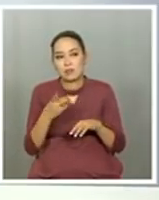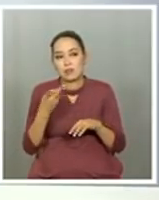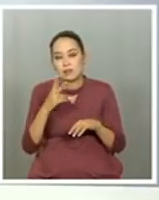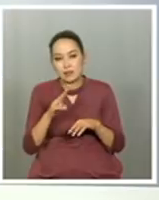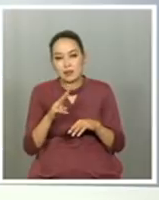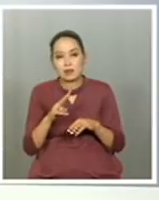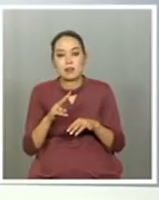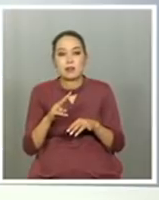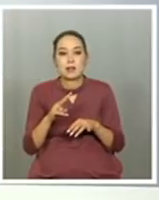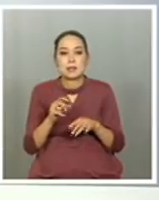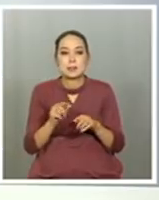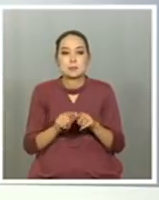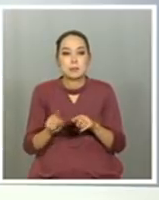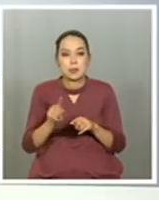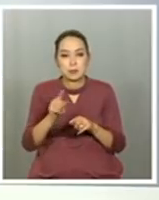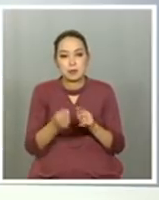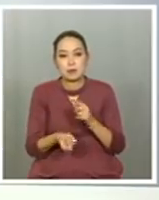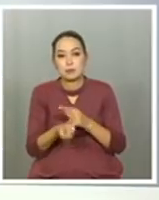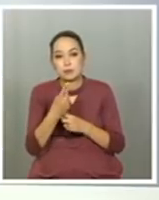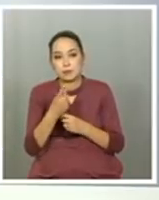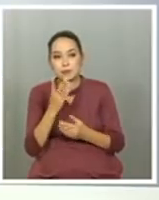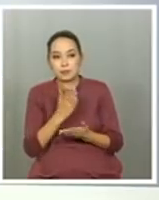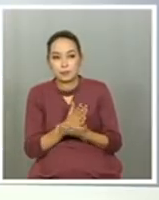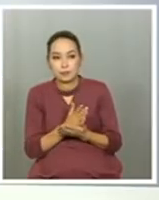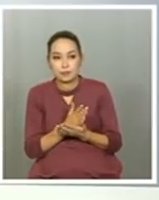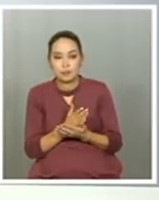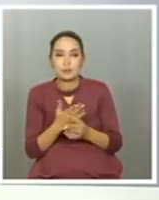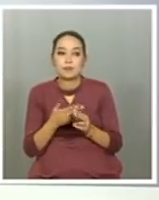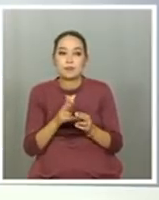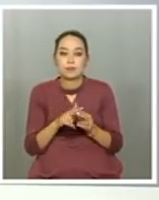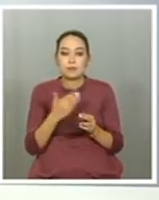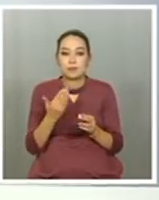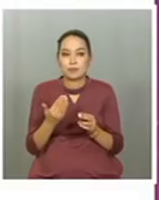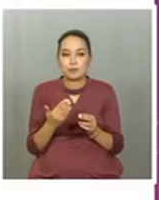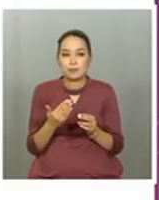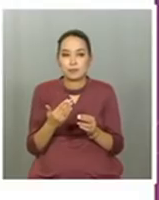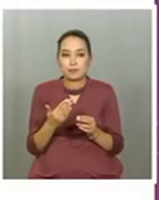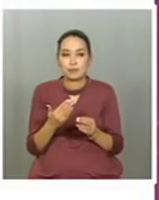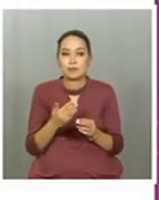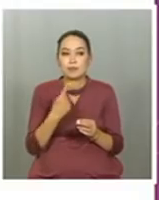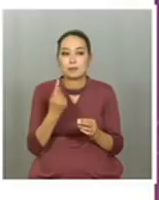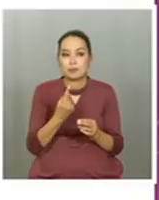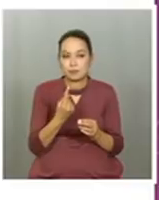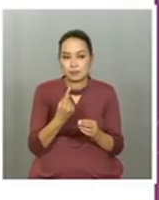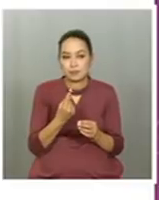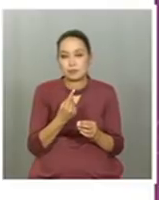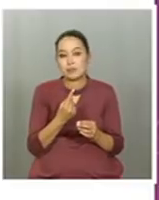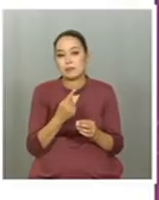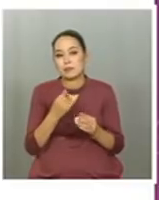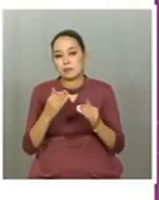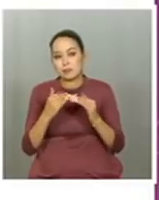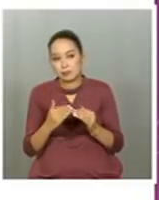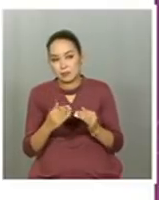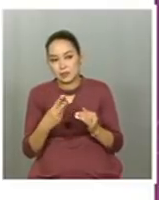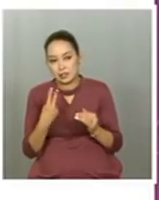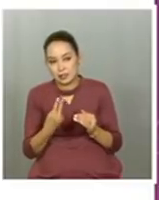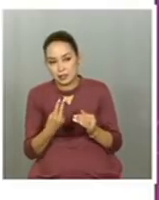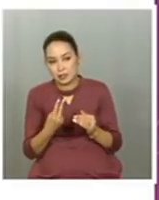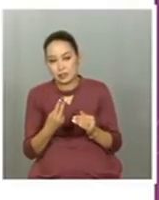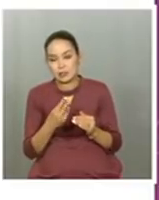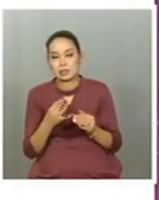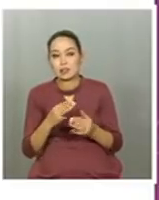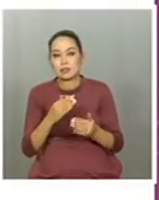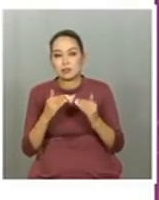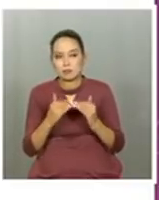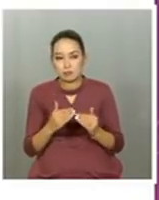болады. Бұл спорадан 1 вегетативті және 2 генеративті